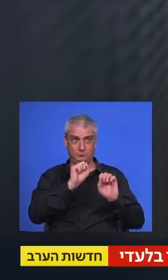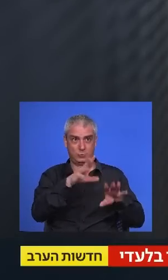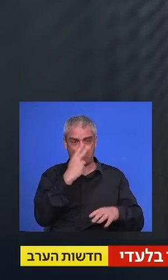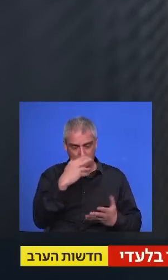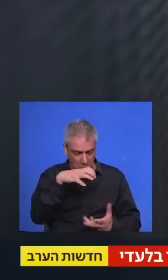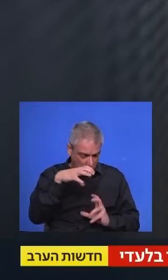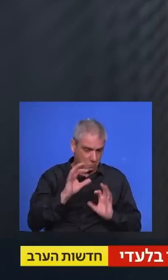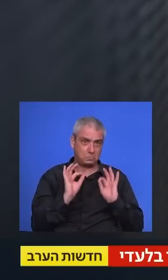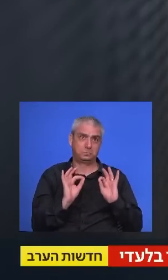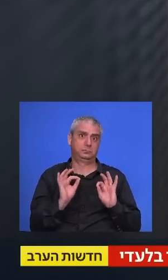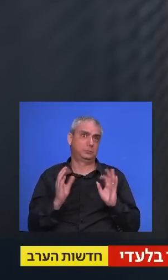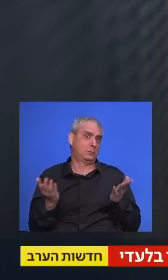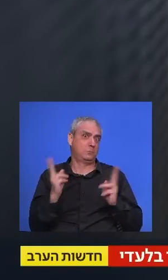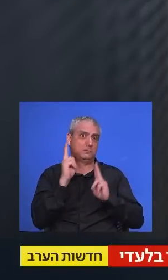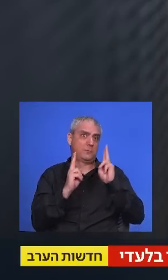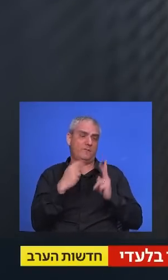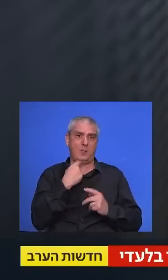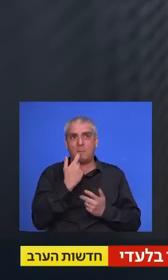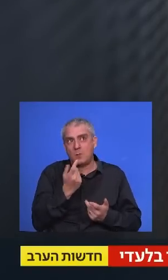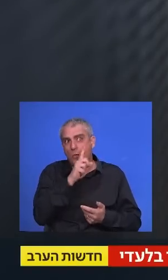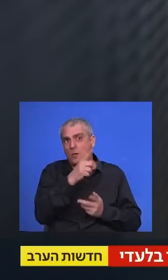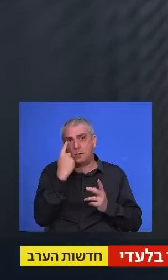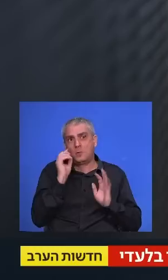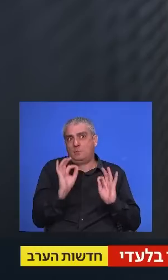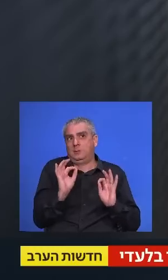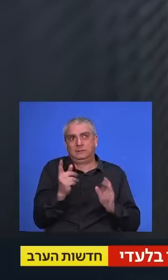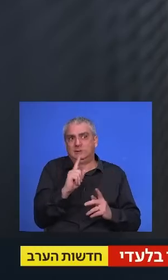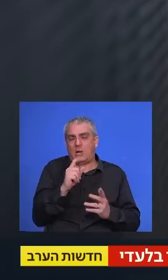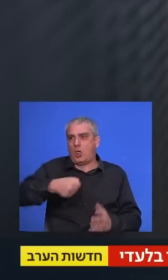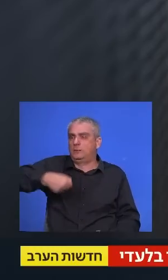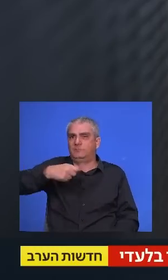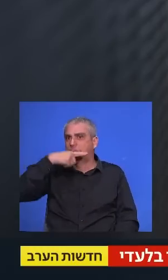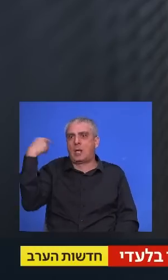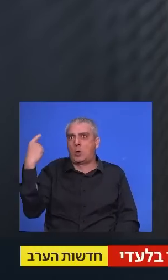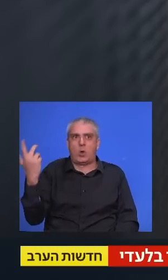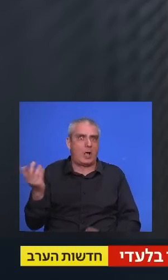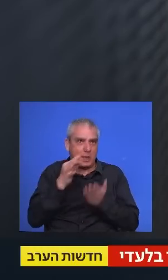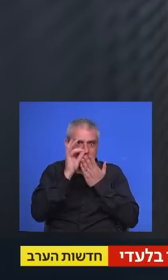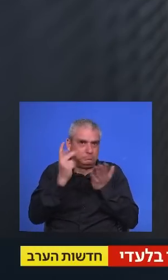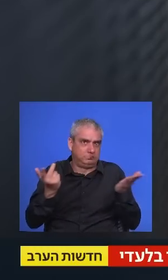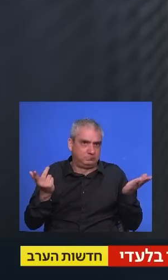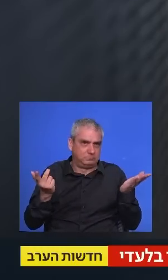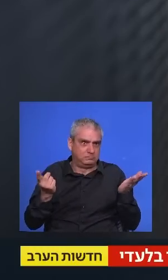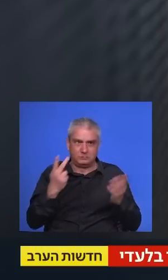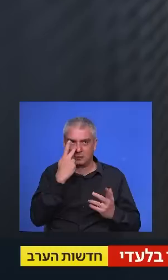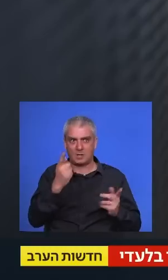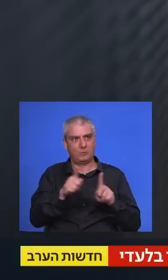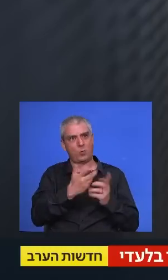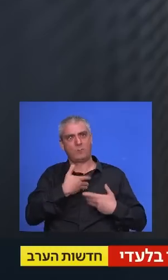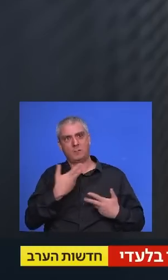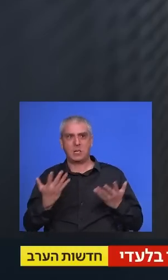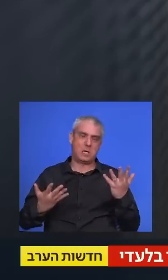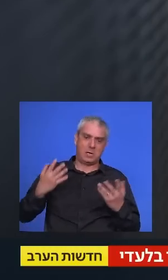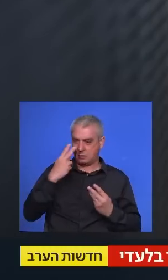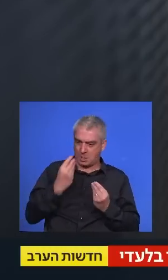איזה חומר מסודר מהמפעל, אמרתי כנראה זה בסדר, זה לא איזה מזוודה של קוקאין או משהו